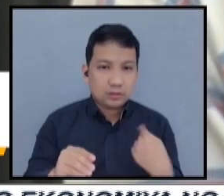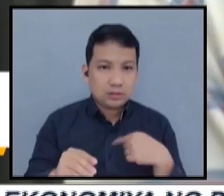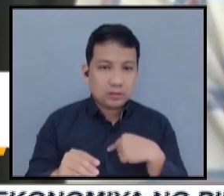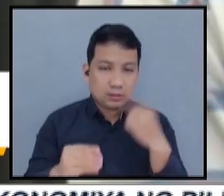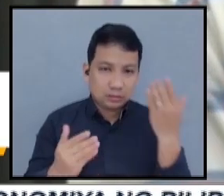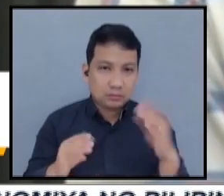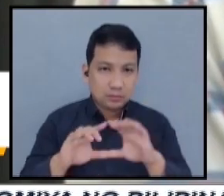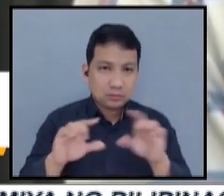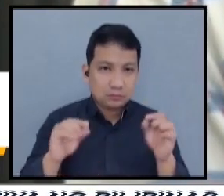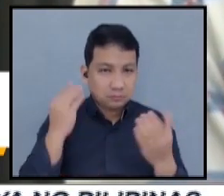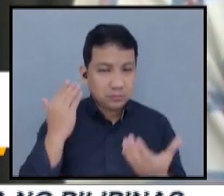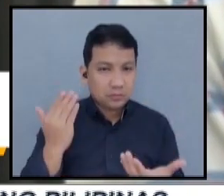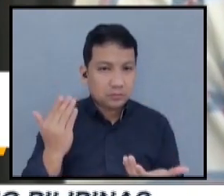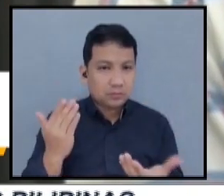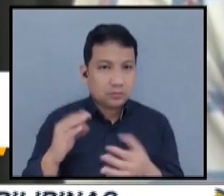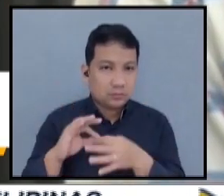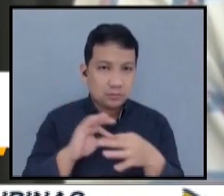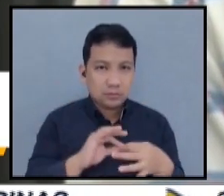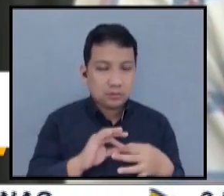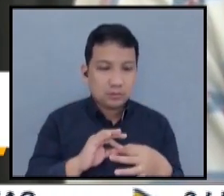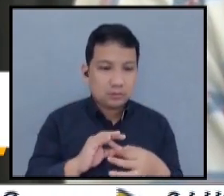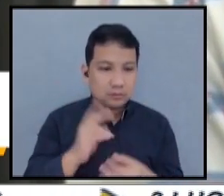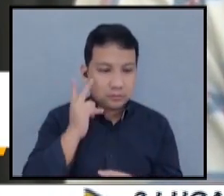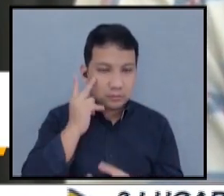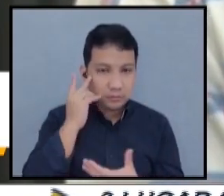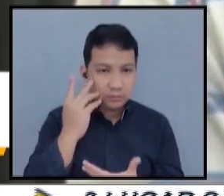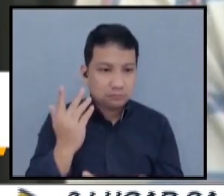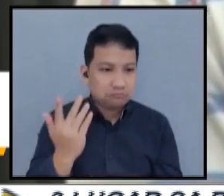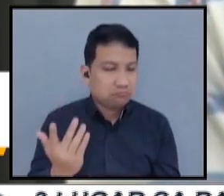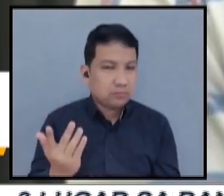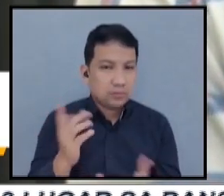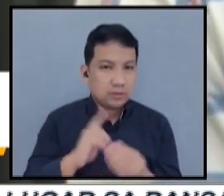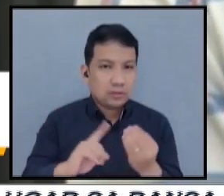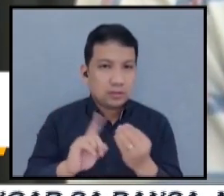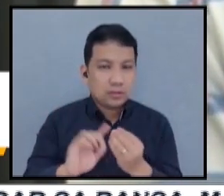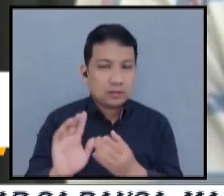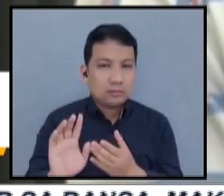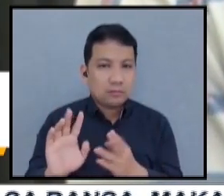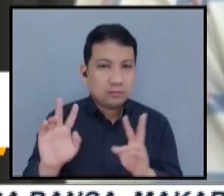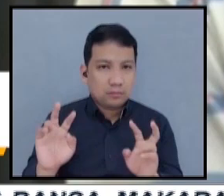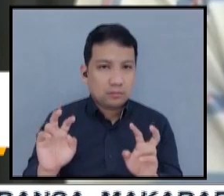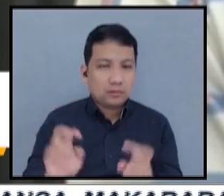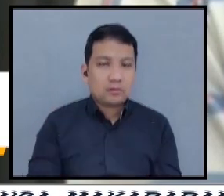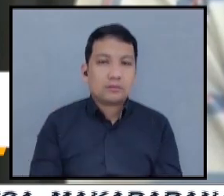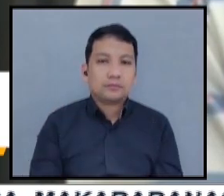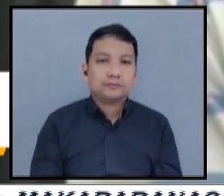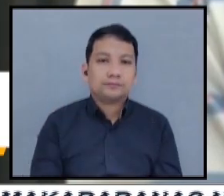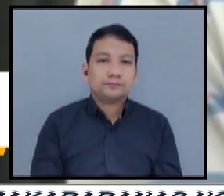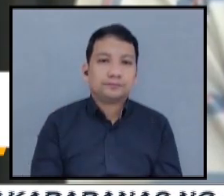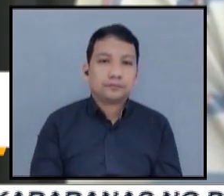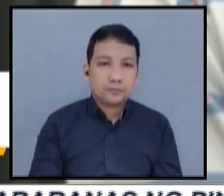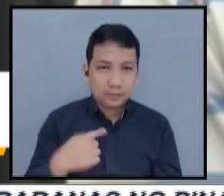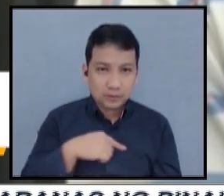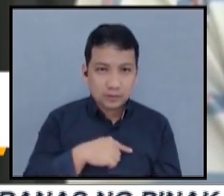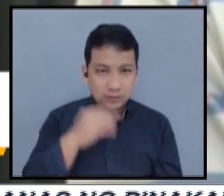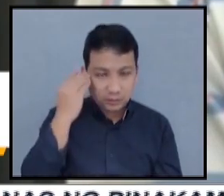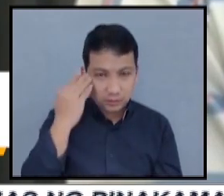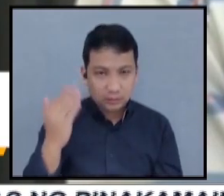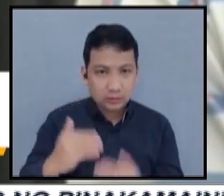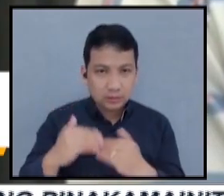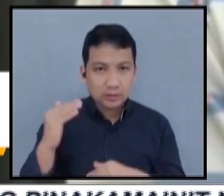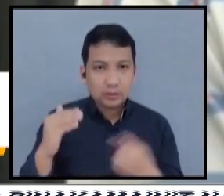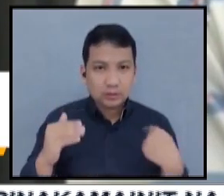We completely understand naman yung pong ating mga kababayan na minsan ito lang yung kanilang mode